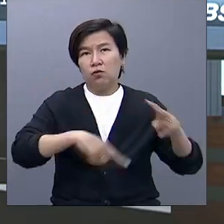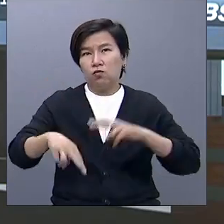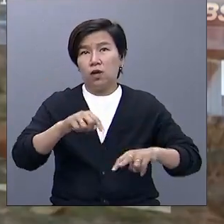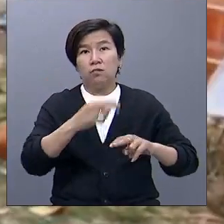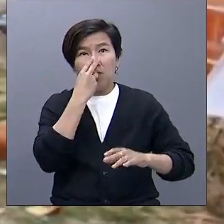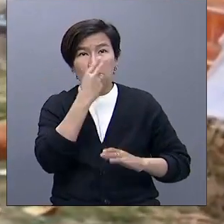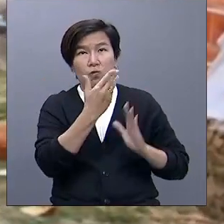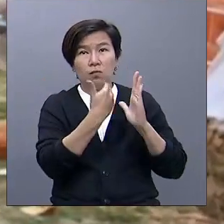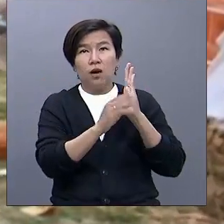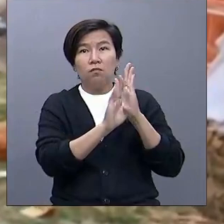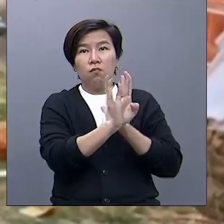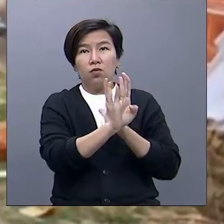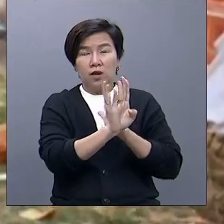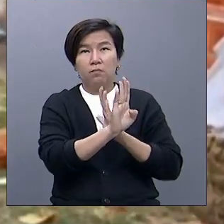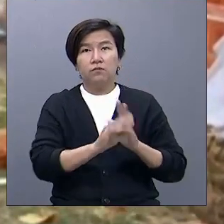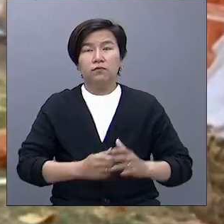ะ